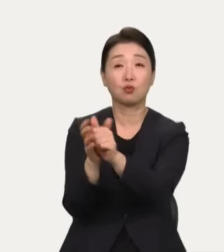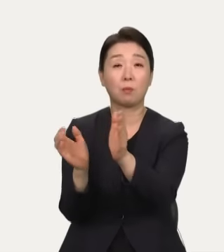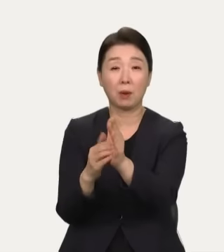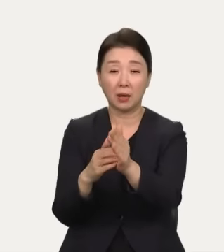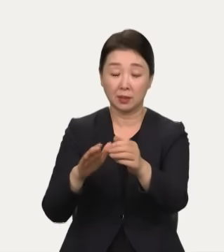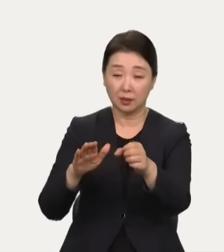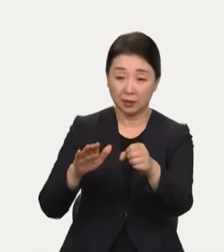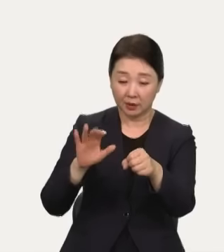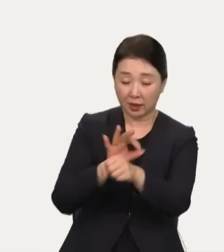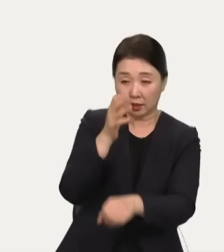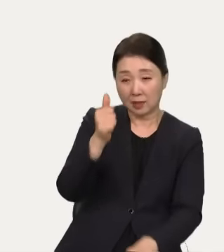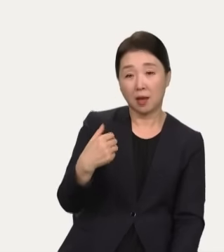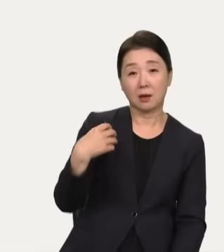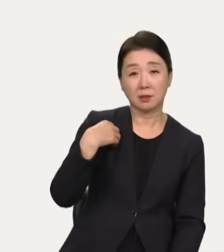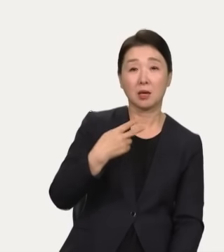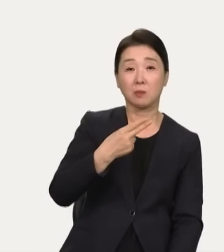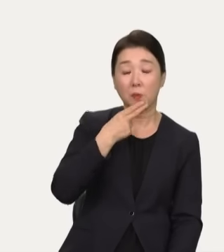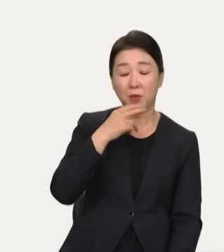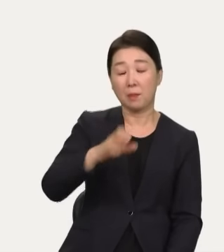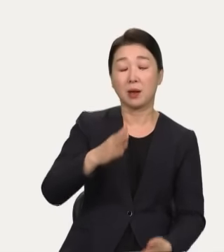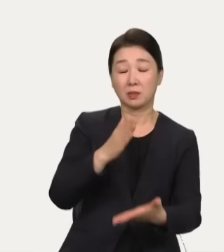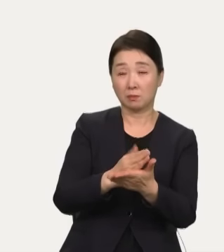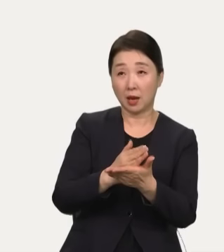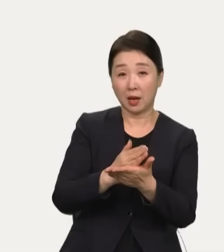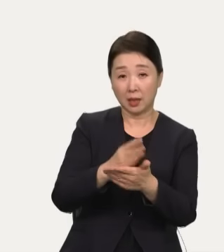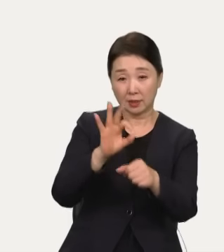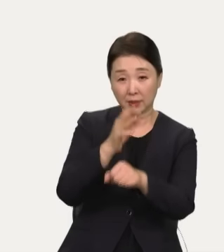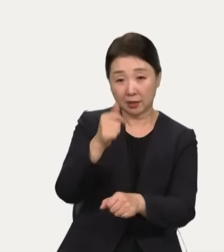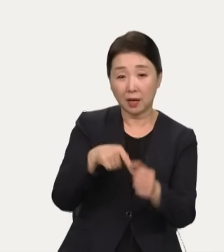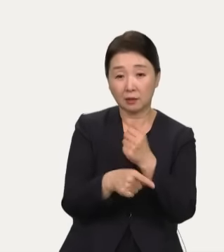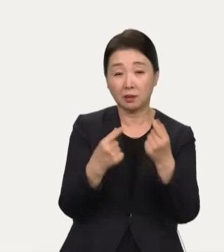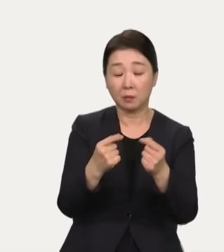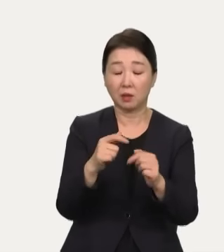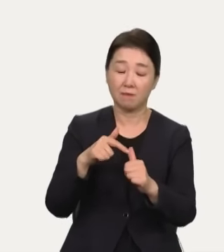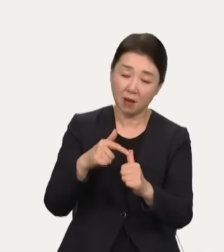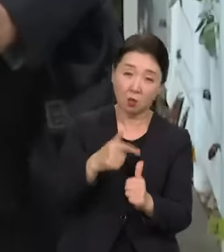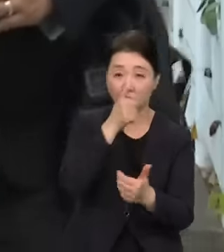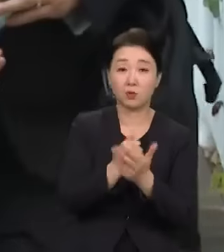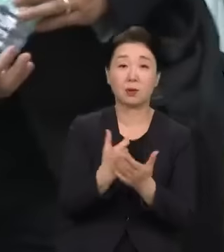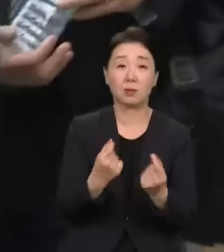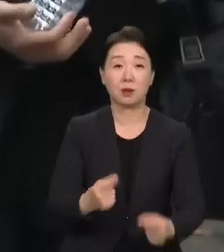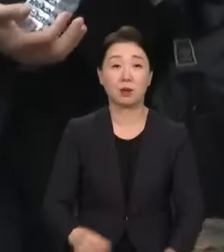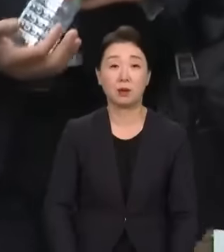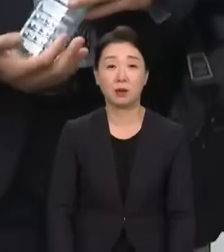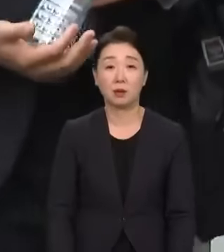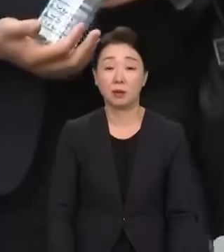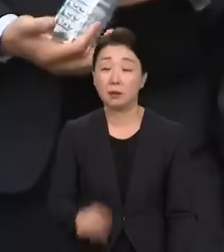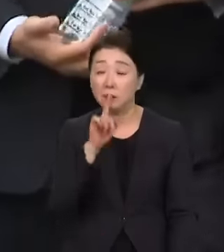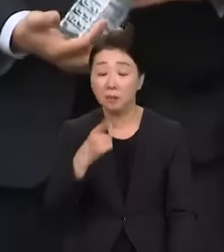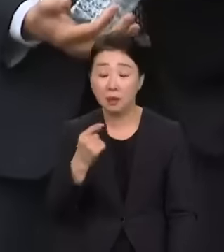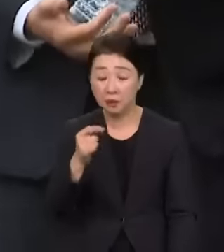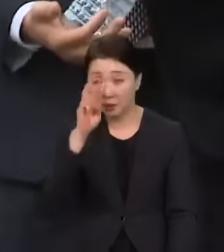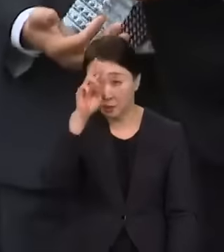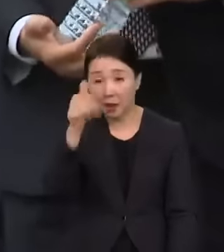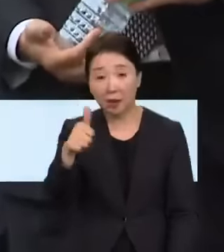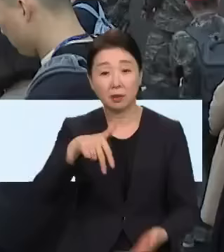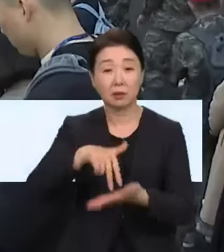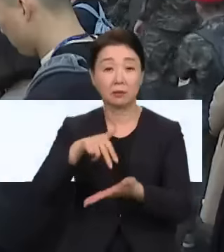주장을 하지 말라는 게 사령관의 뜻이라고 말했다면서 이건 강요라고 주장했습니다. 이 같은 주장에 대해 박 전 단장